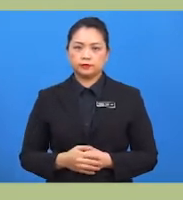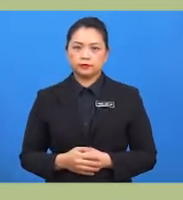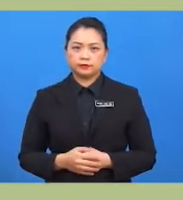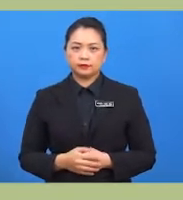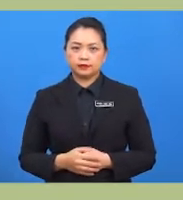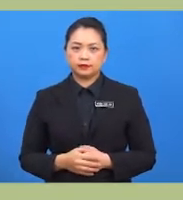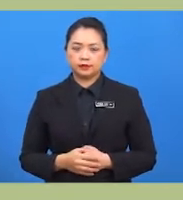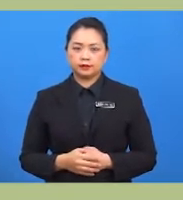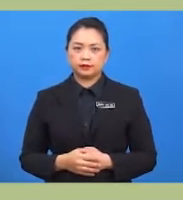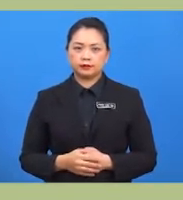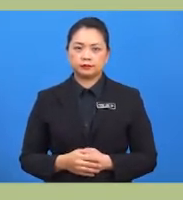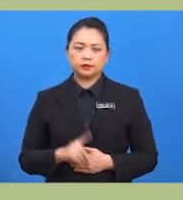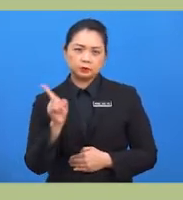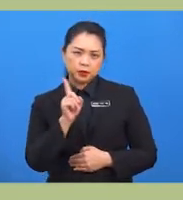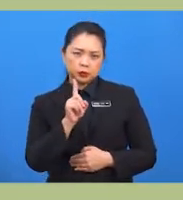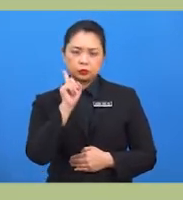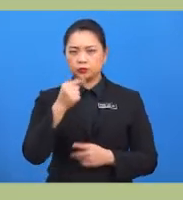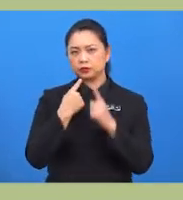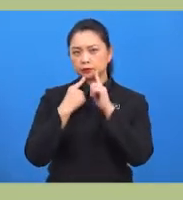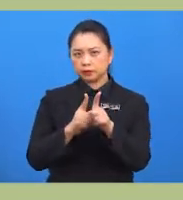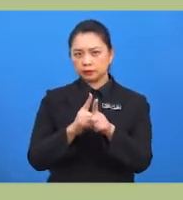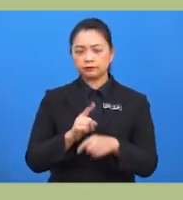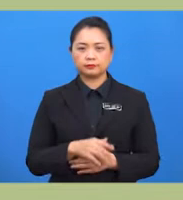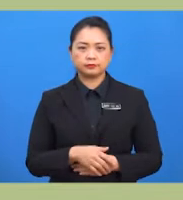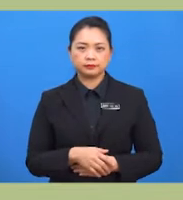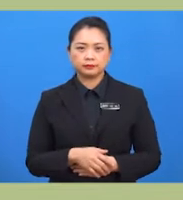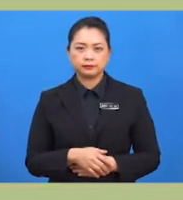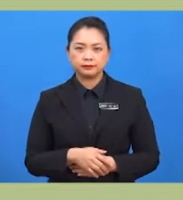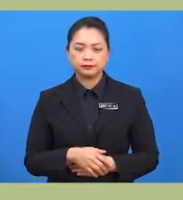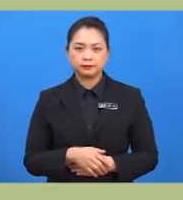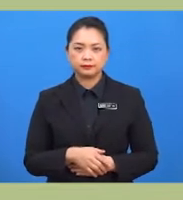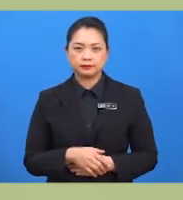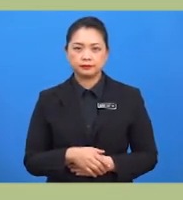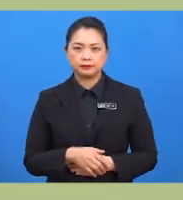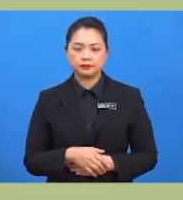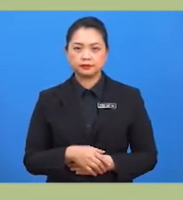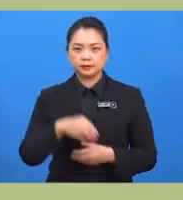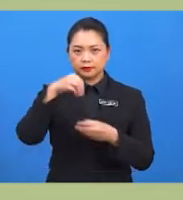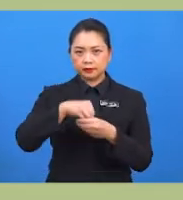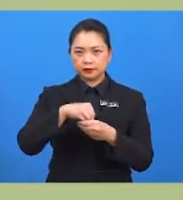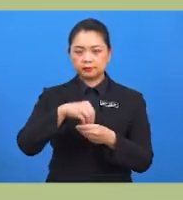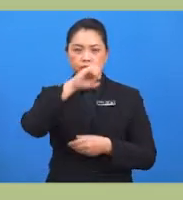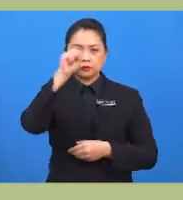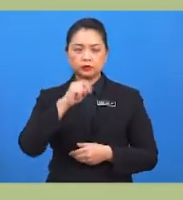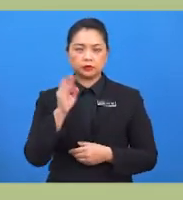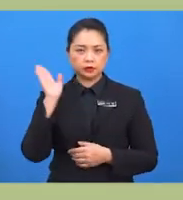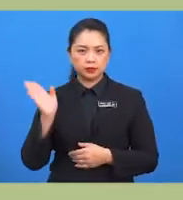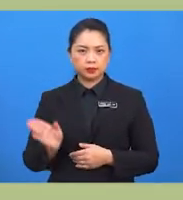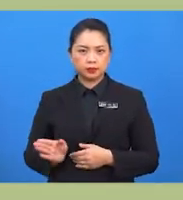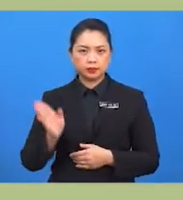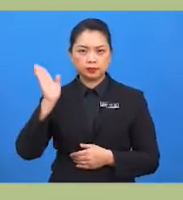cm padu hai jamane satu jawabannya Molly Moore h&m soalan ini